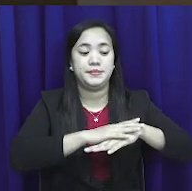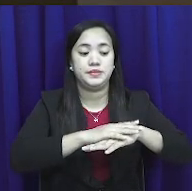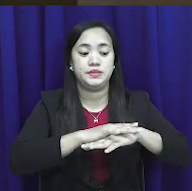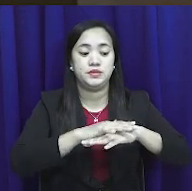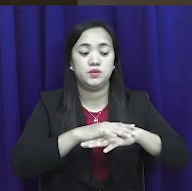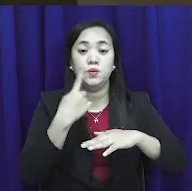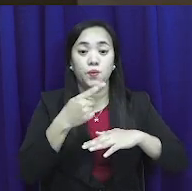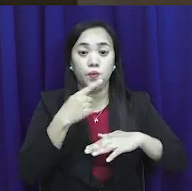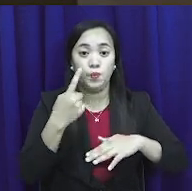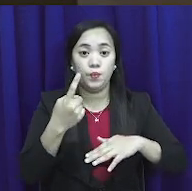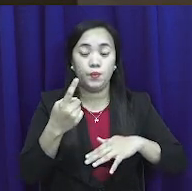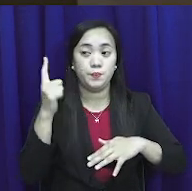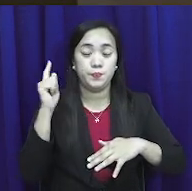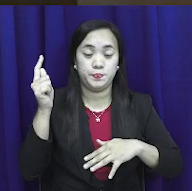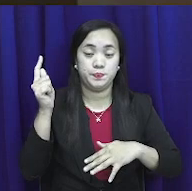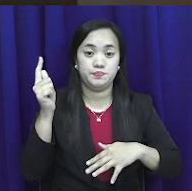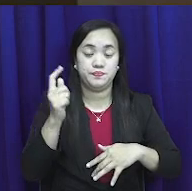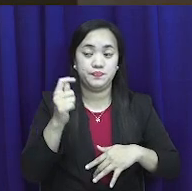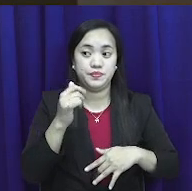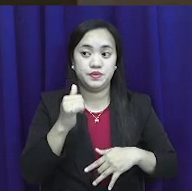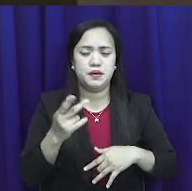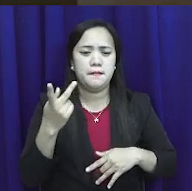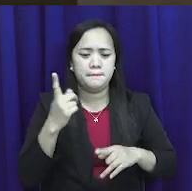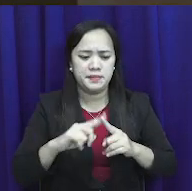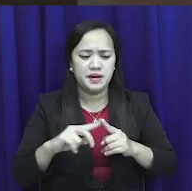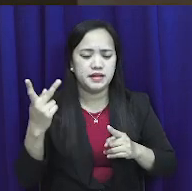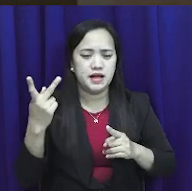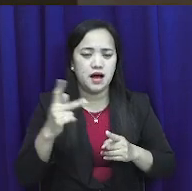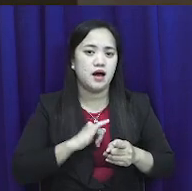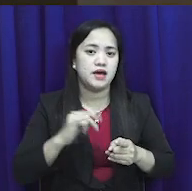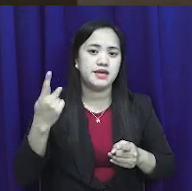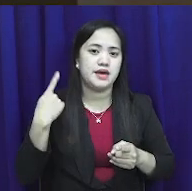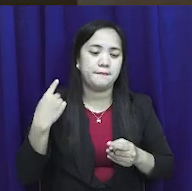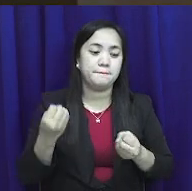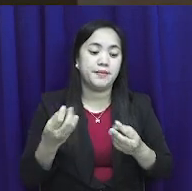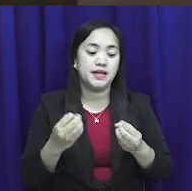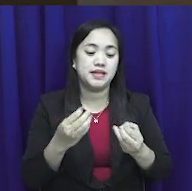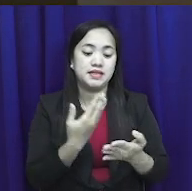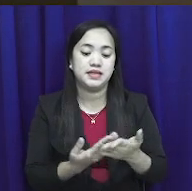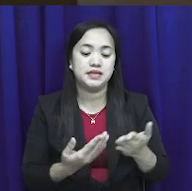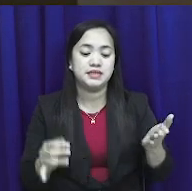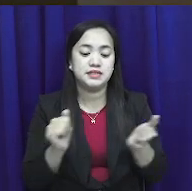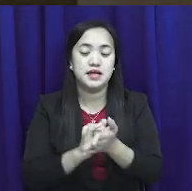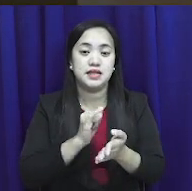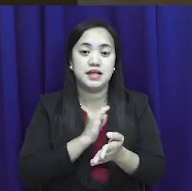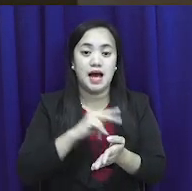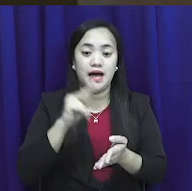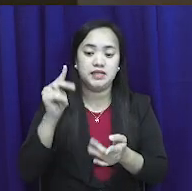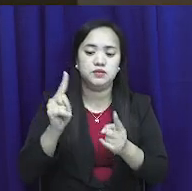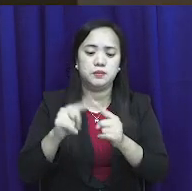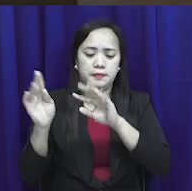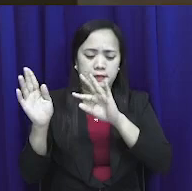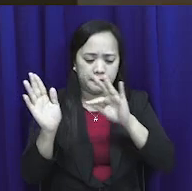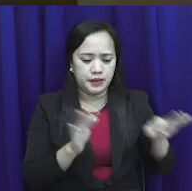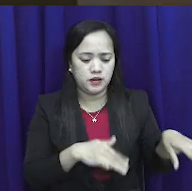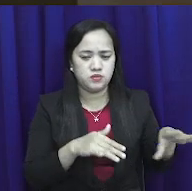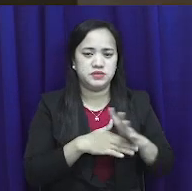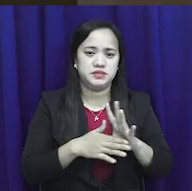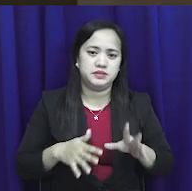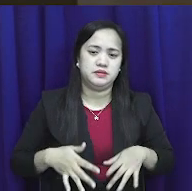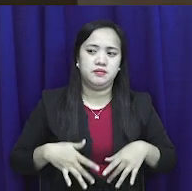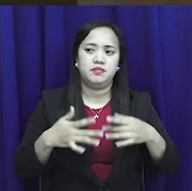nag-asawa marami pala akong dapat tanggalin Amen oo hindi ko to natanggal talagang biglaan eh